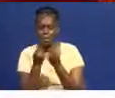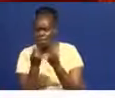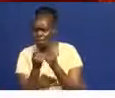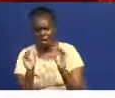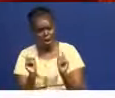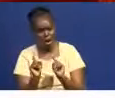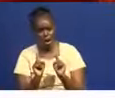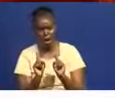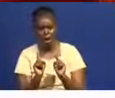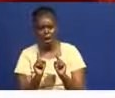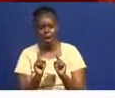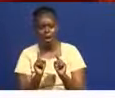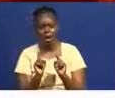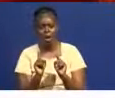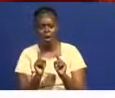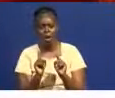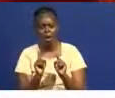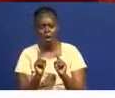hawana undugu.